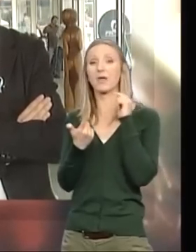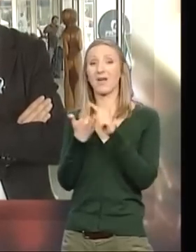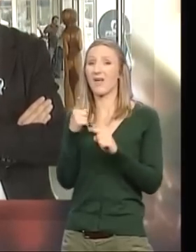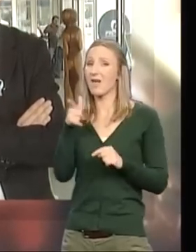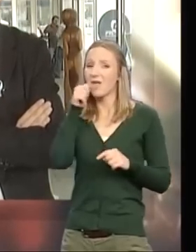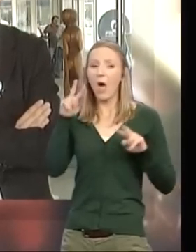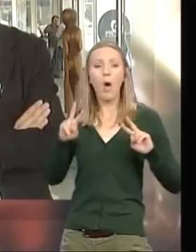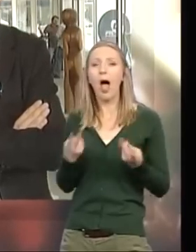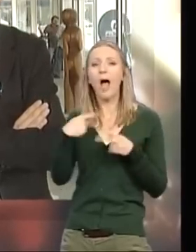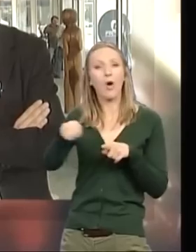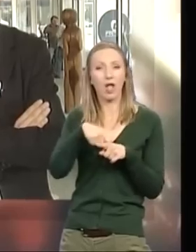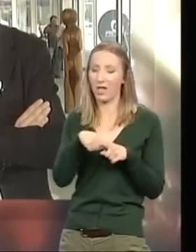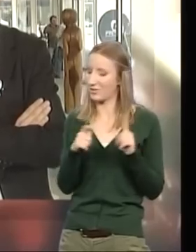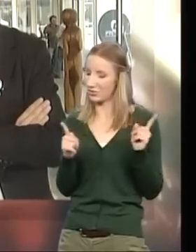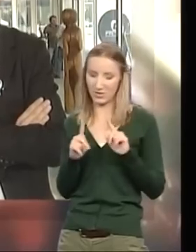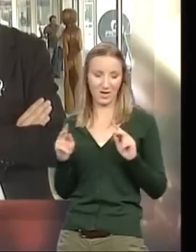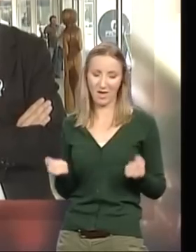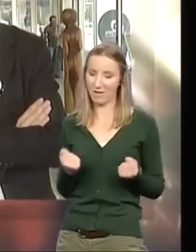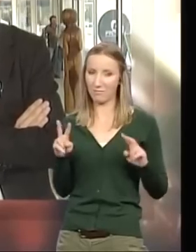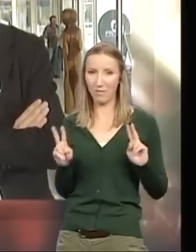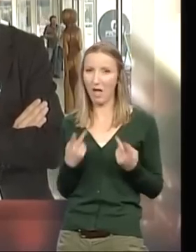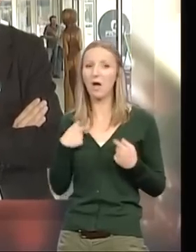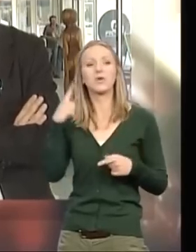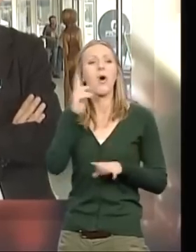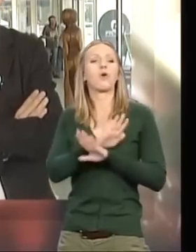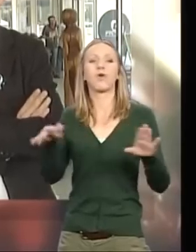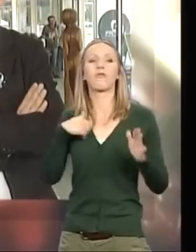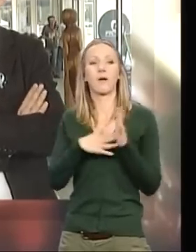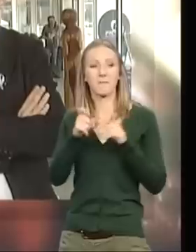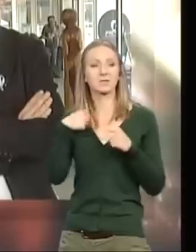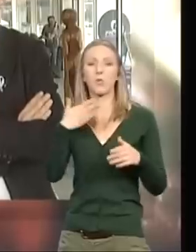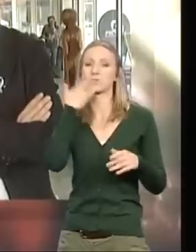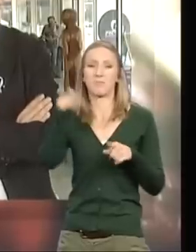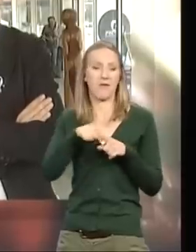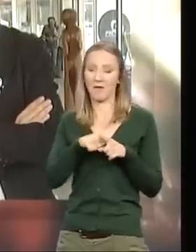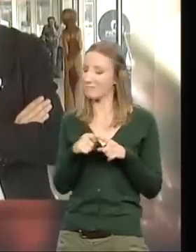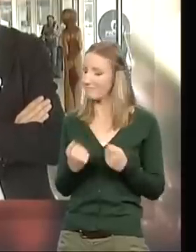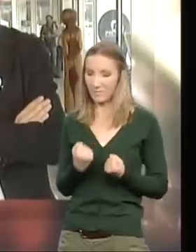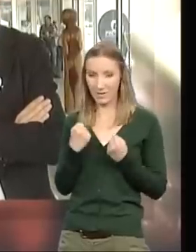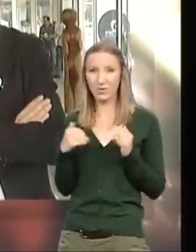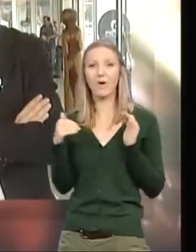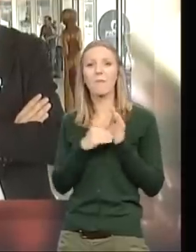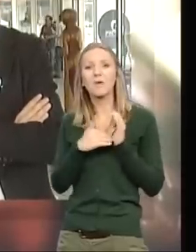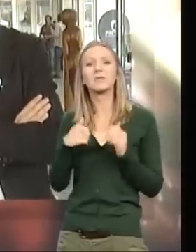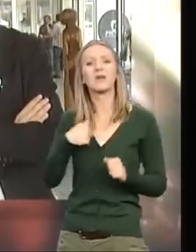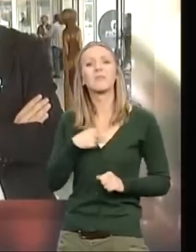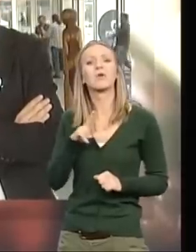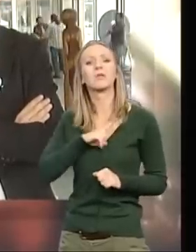jako lako izlečiva bolest, dakle ja sam to preležao, pa potom imamo,